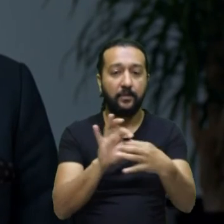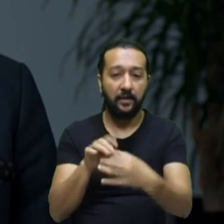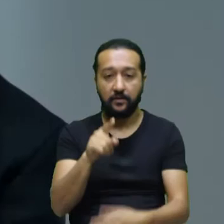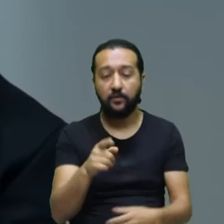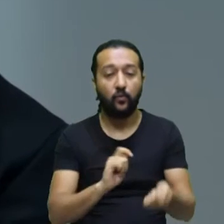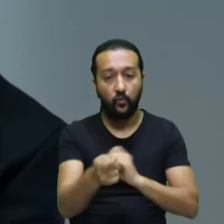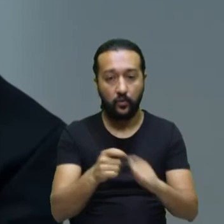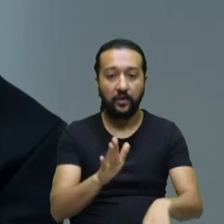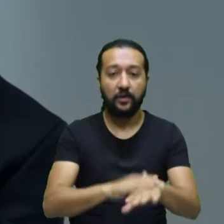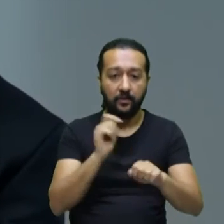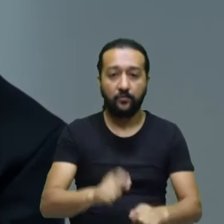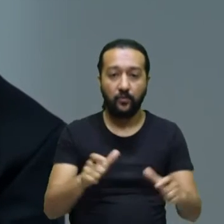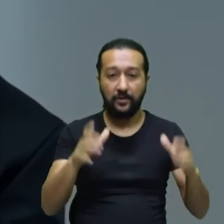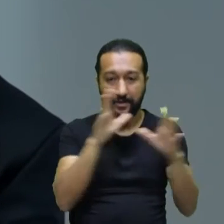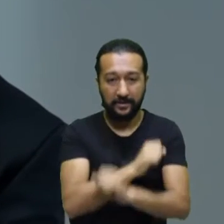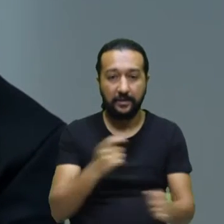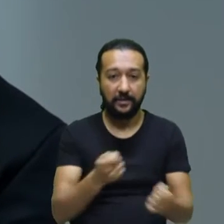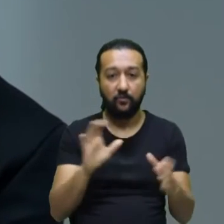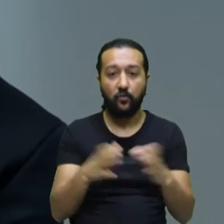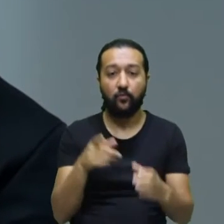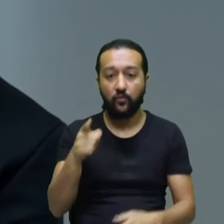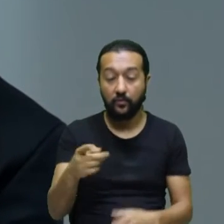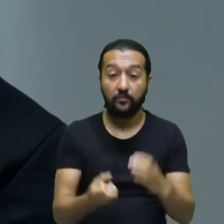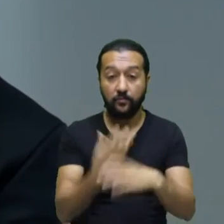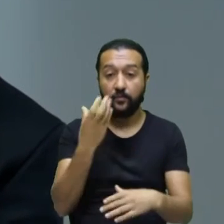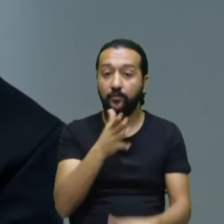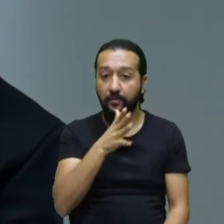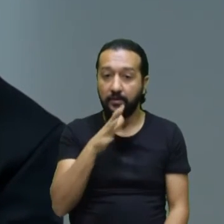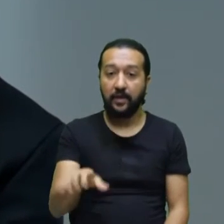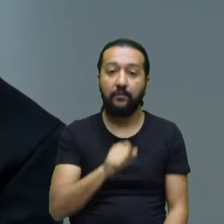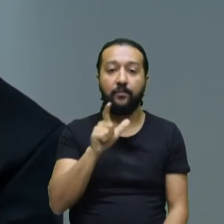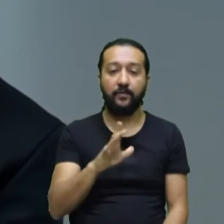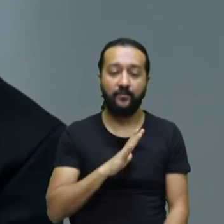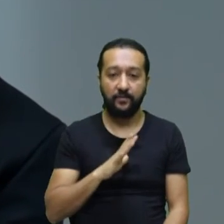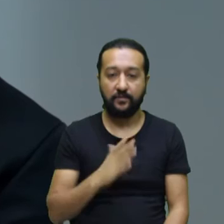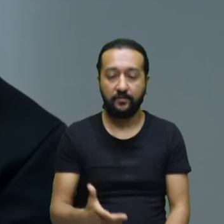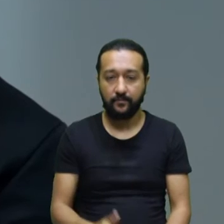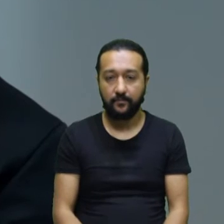bağlantılarınızı da kullanarak bu gizli çalışma grubuna ve onların ürettikleri bilgilere ulaşmamız gerek.